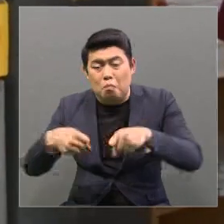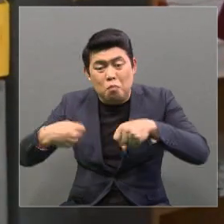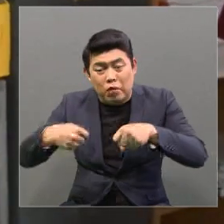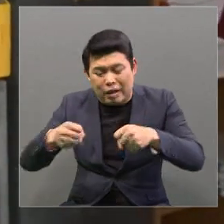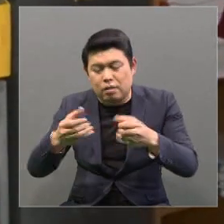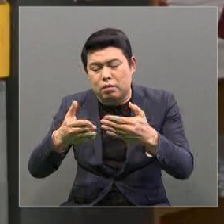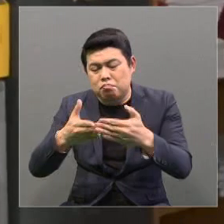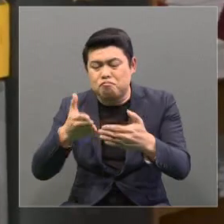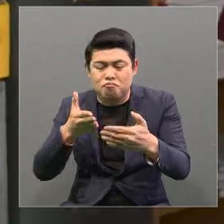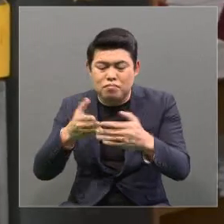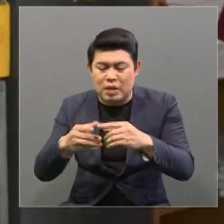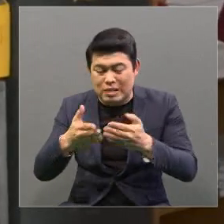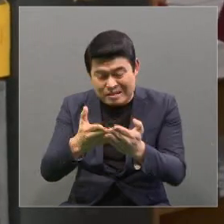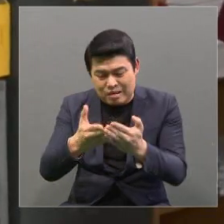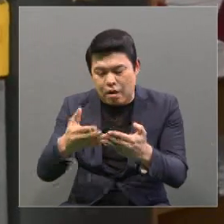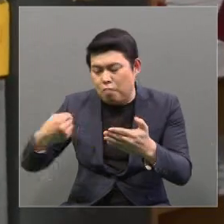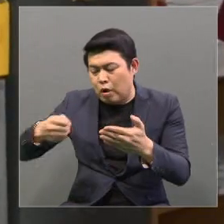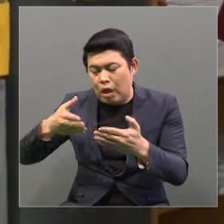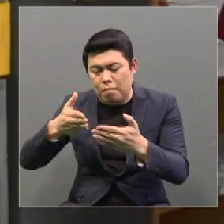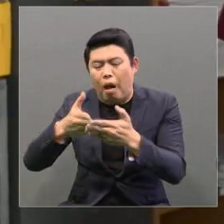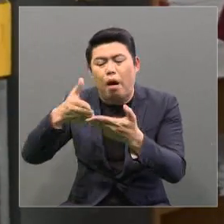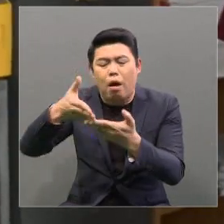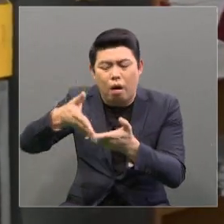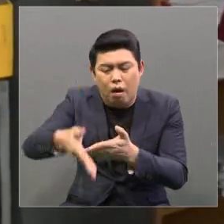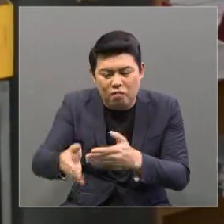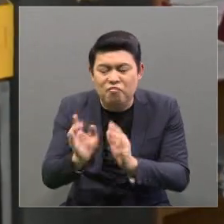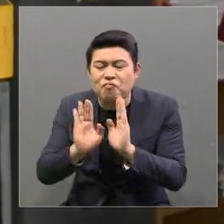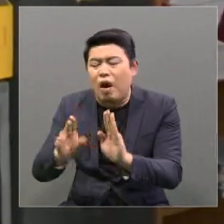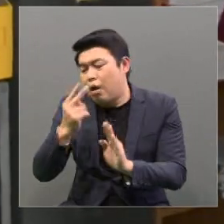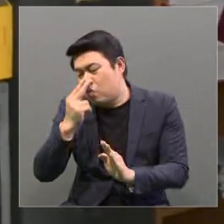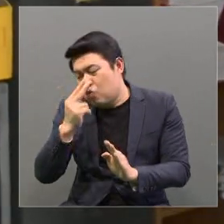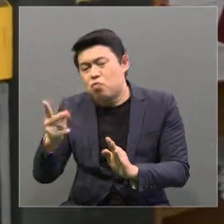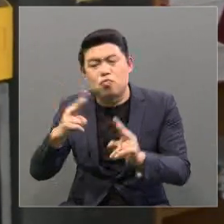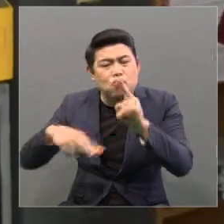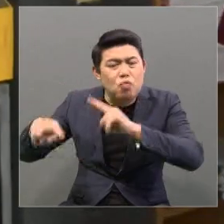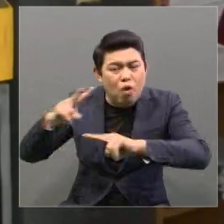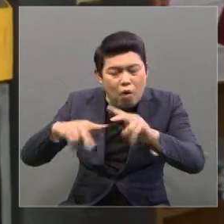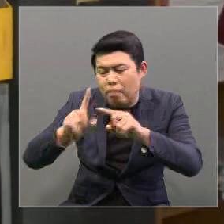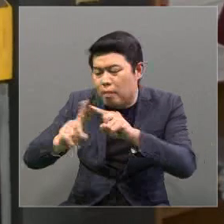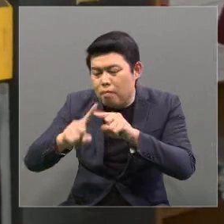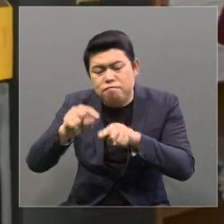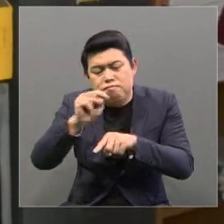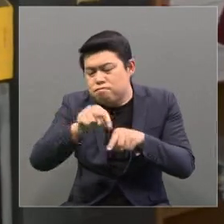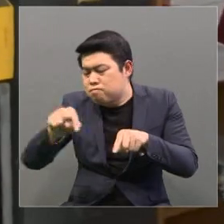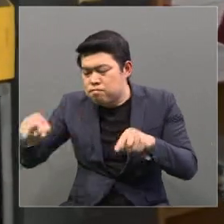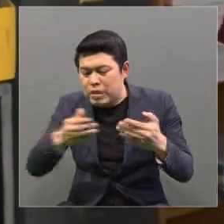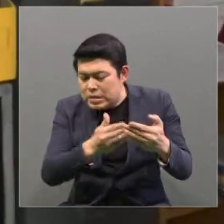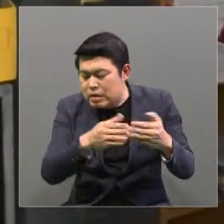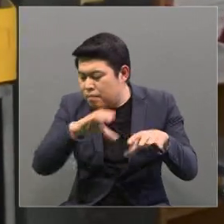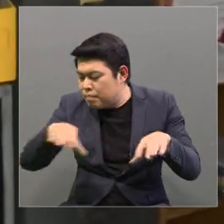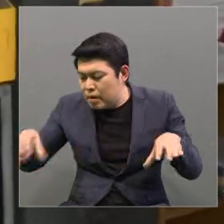ชนในกำแพงกั้นลงไปด้วยก็เป้าหมายให้ไปดูไปตรวจสอบทุกท่าในเรื่อง